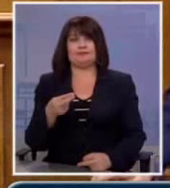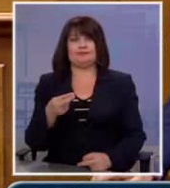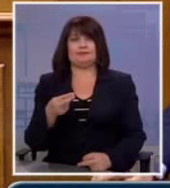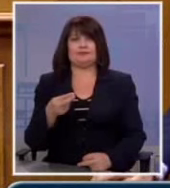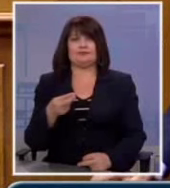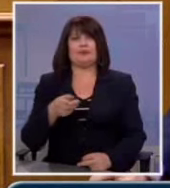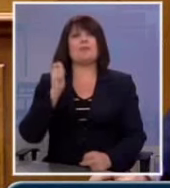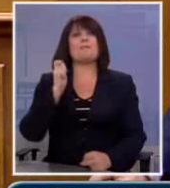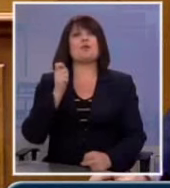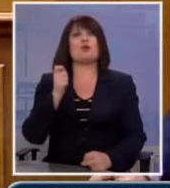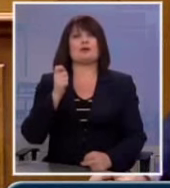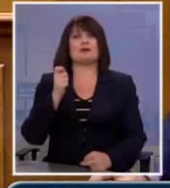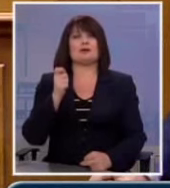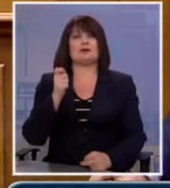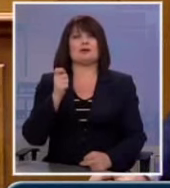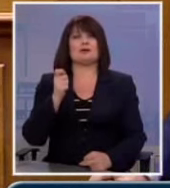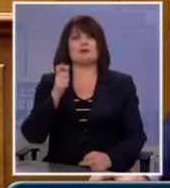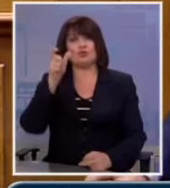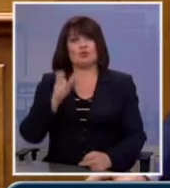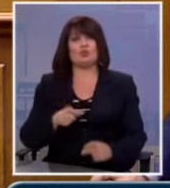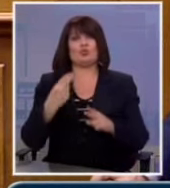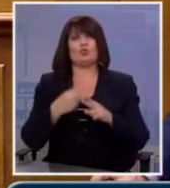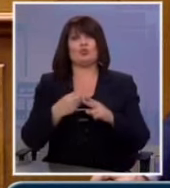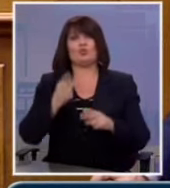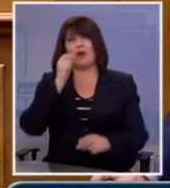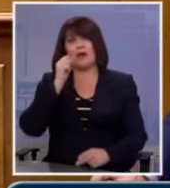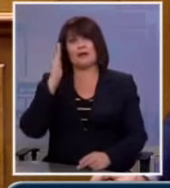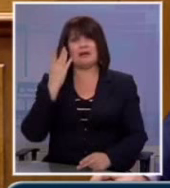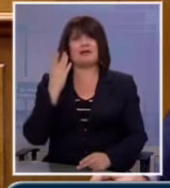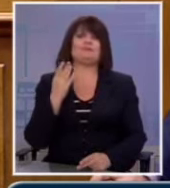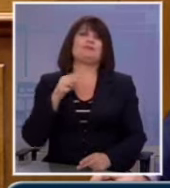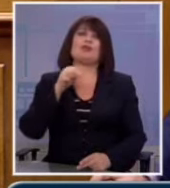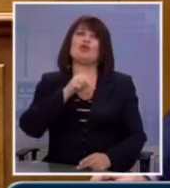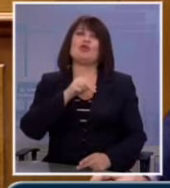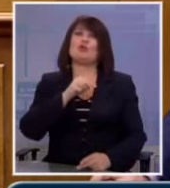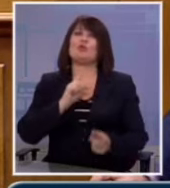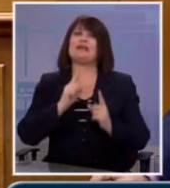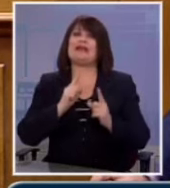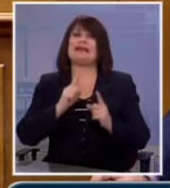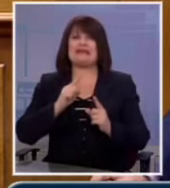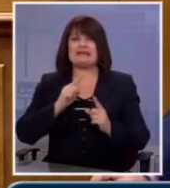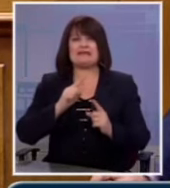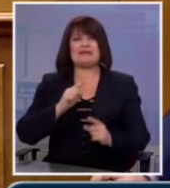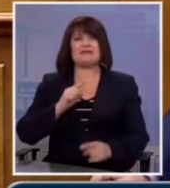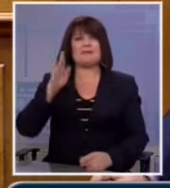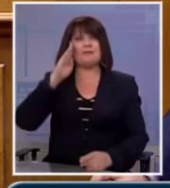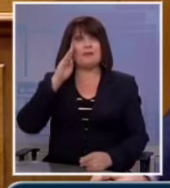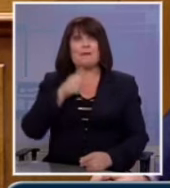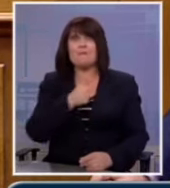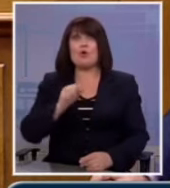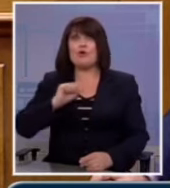ενός πολιτικού άντρα την εποχή του New Deal στις Ηνωμένες Πολιτείες, που είχε πει: ο μόνος μας